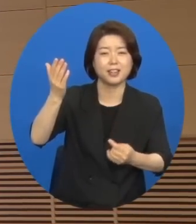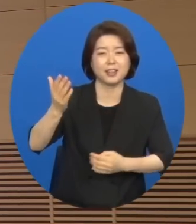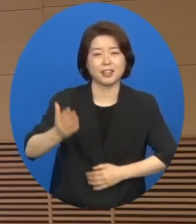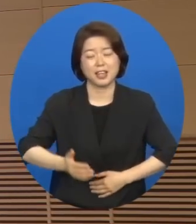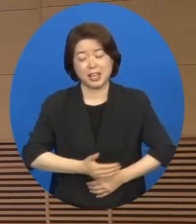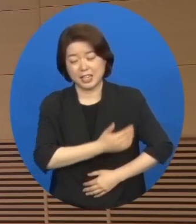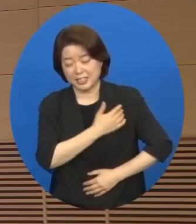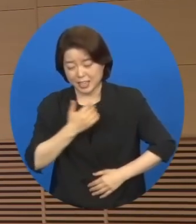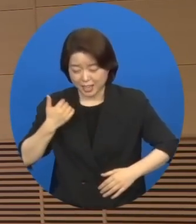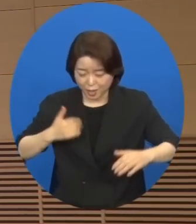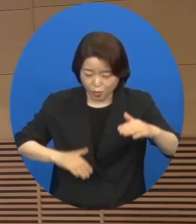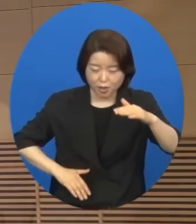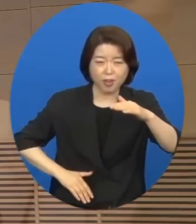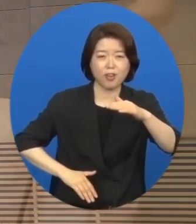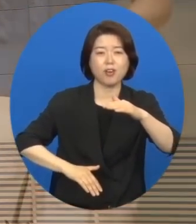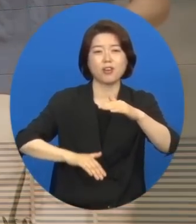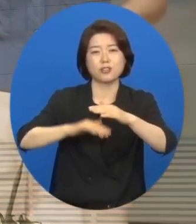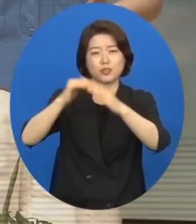채워주소서.